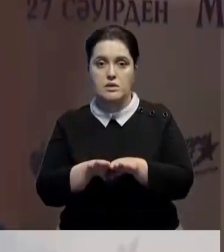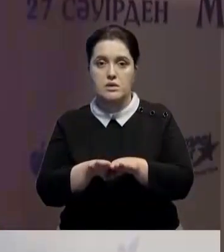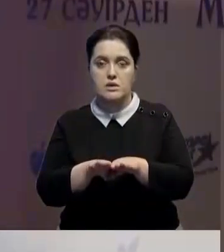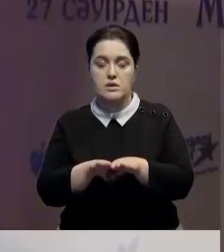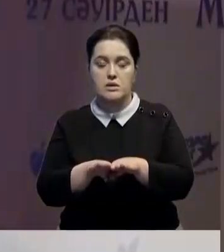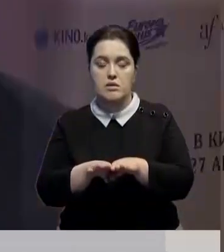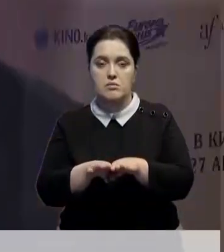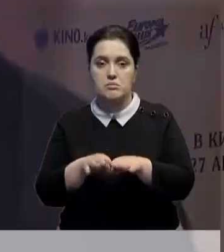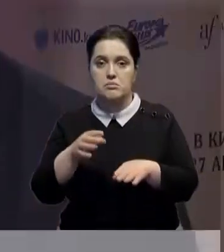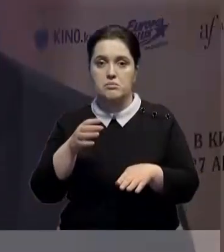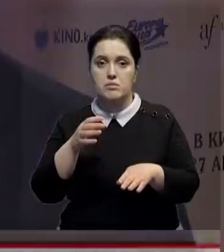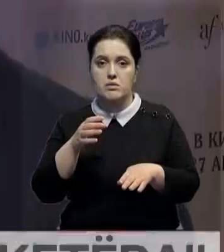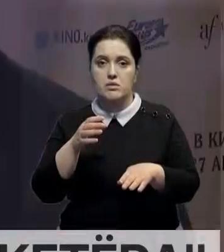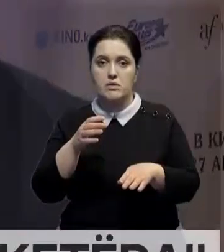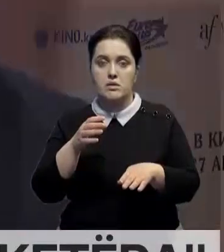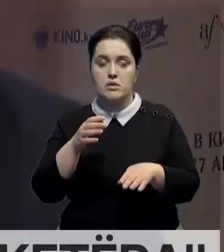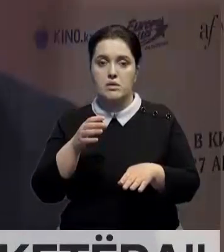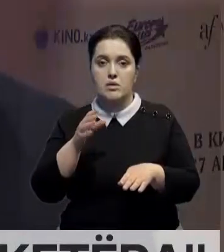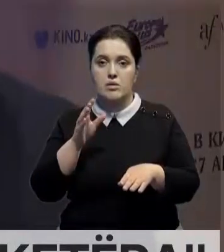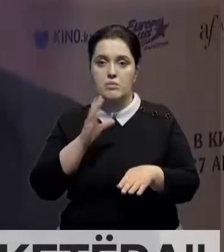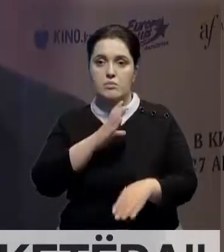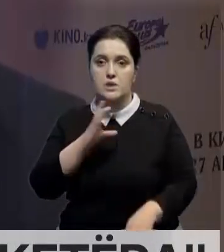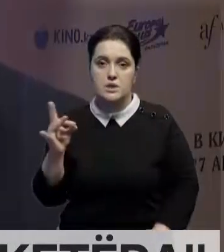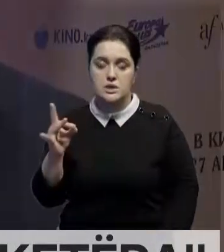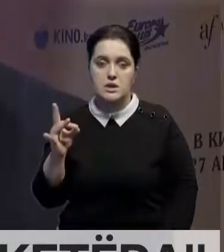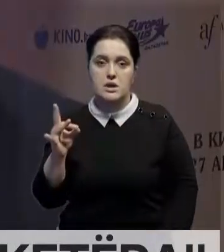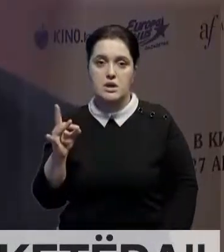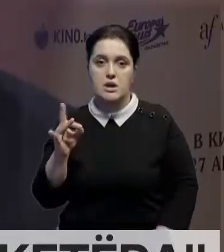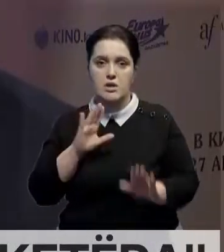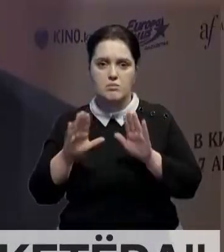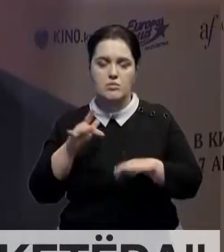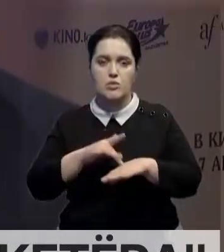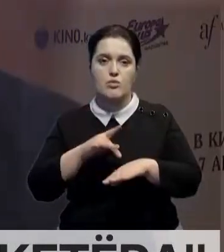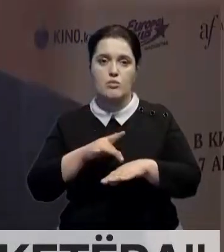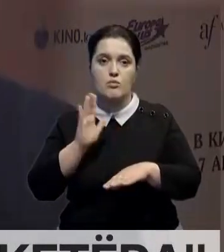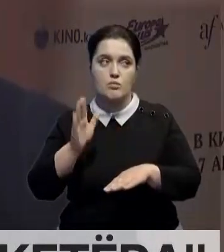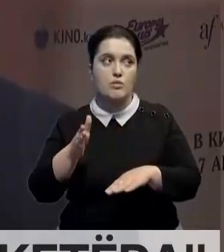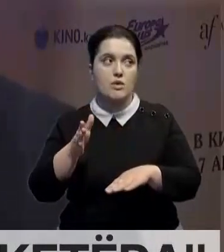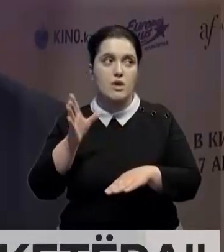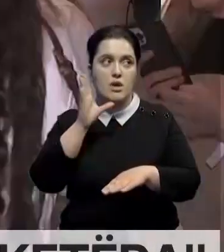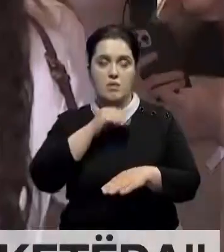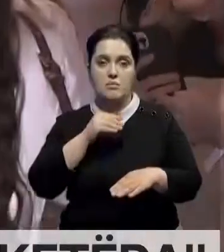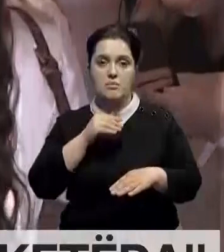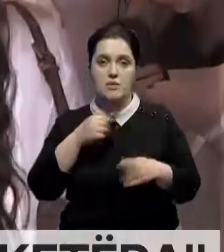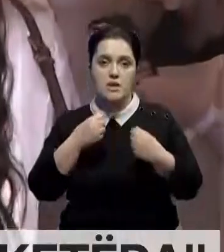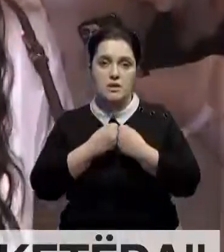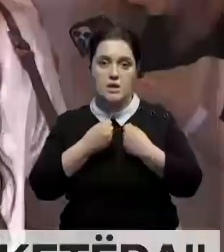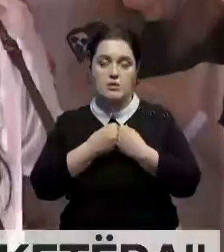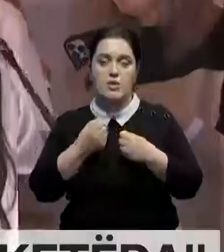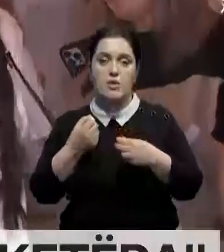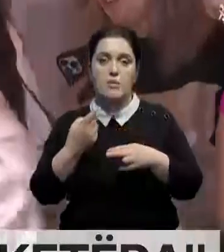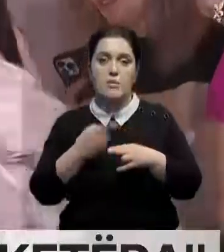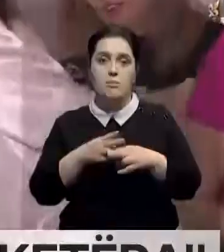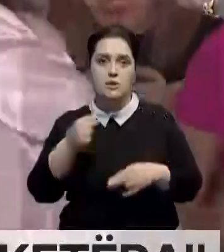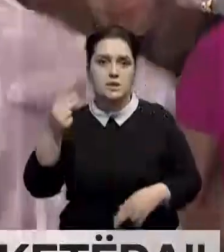это классная премьера. Может быть, у советской картины, любимой миллионами зрителей, появится достойный конкурент наконец. Картина является